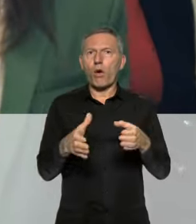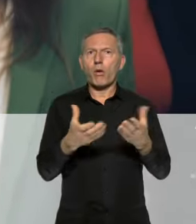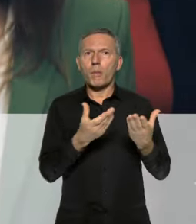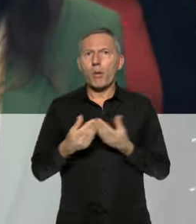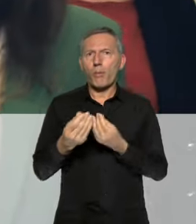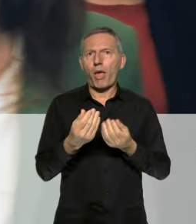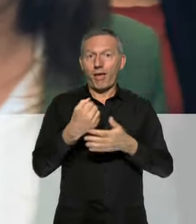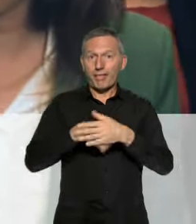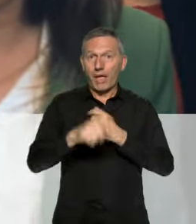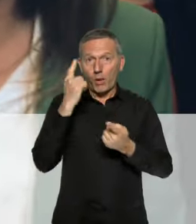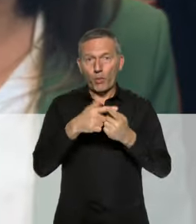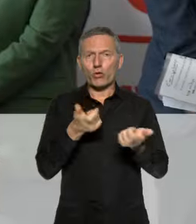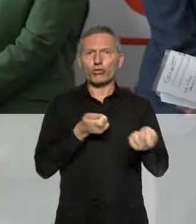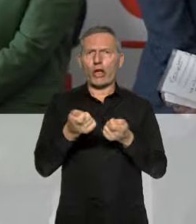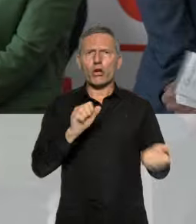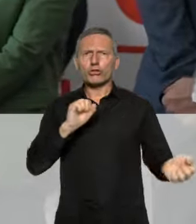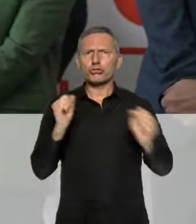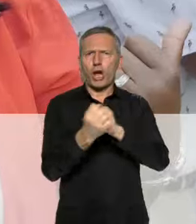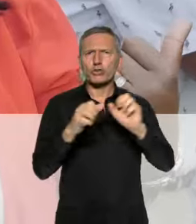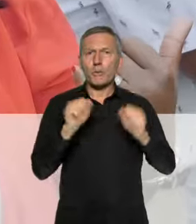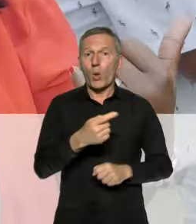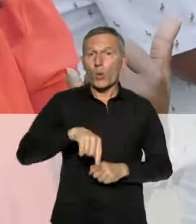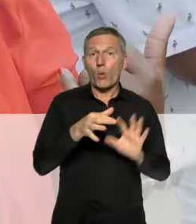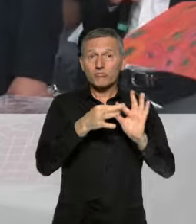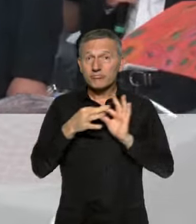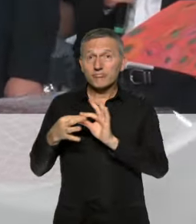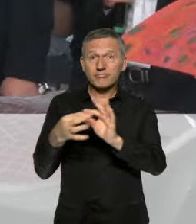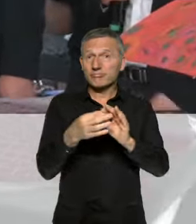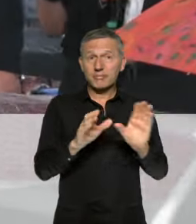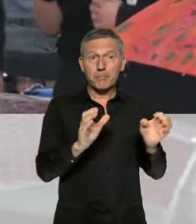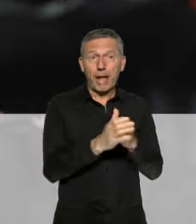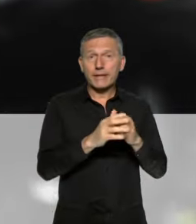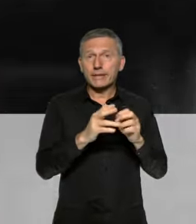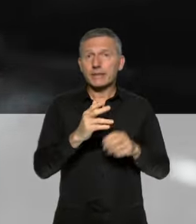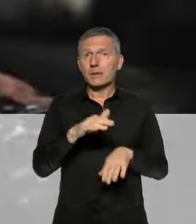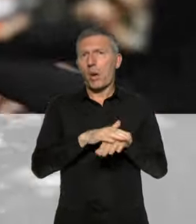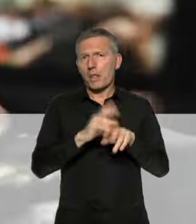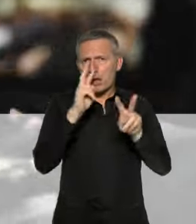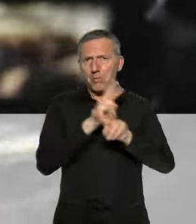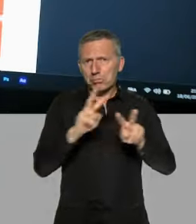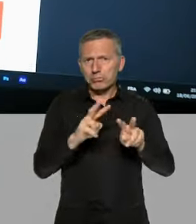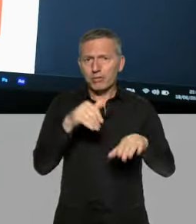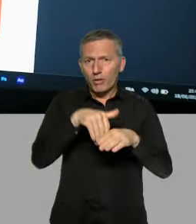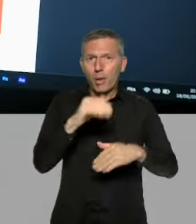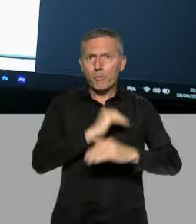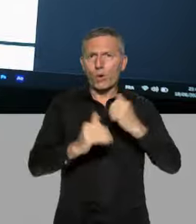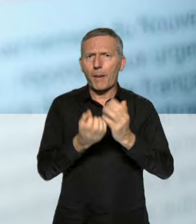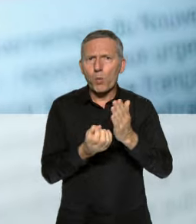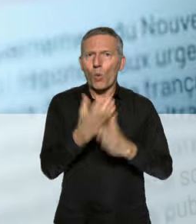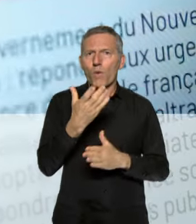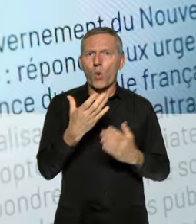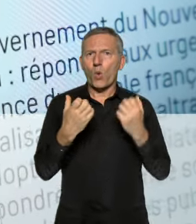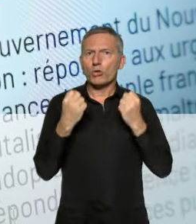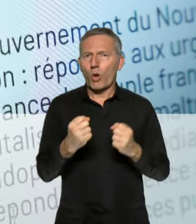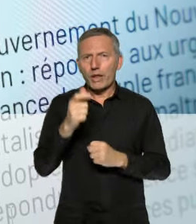Front populaire est né pour gouverner et tout changer. Nous nous sommes unis au-delà des partis politiques, autour d'un programme de